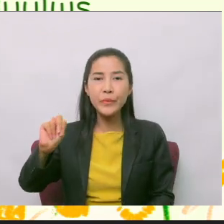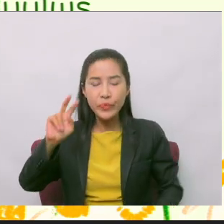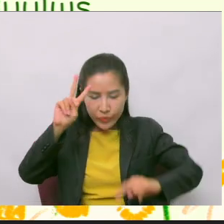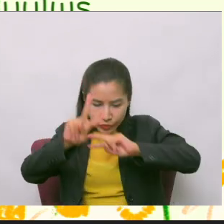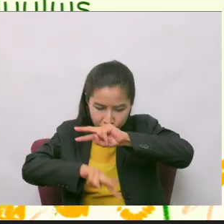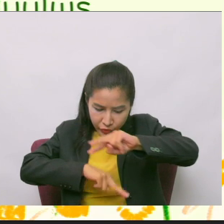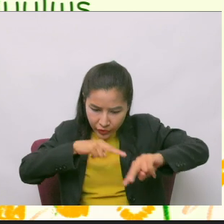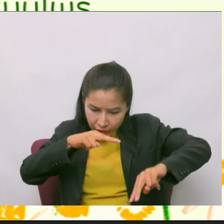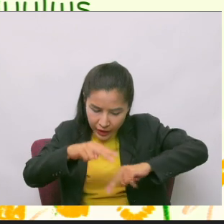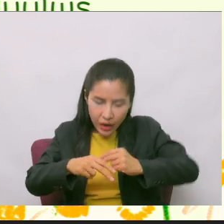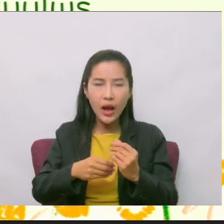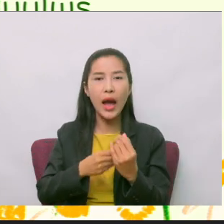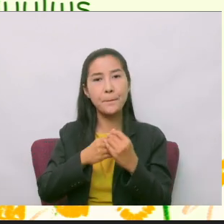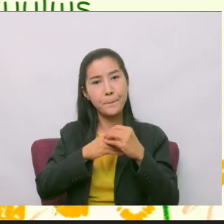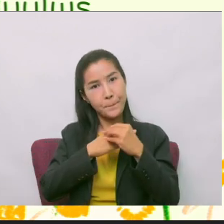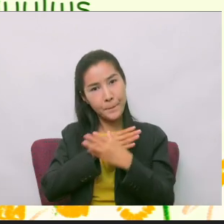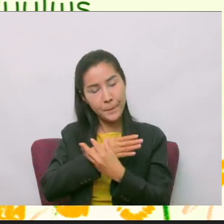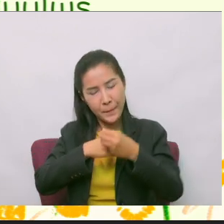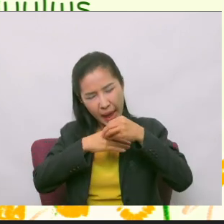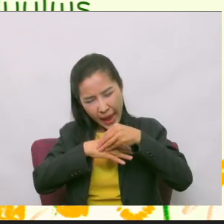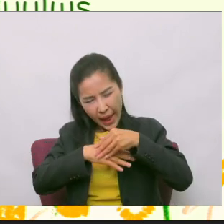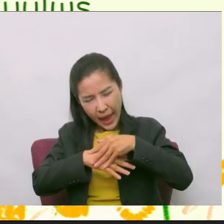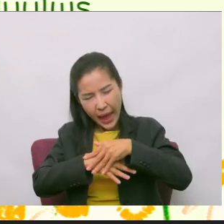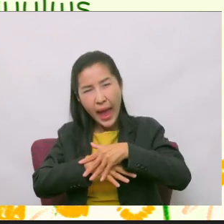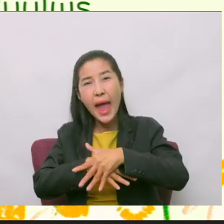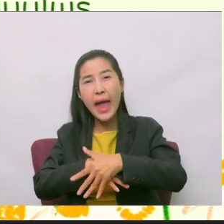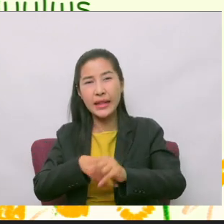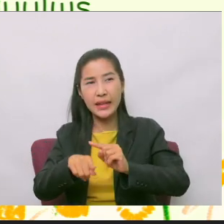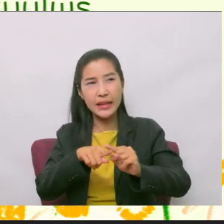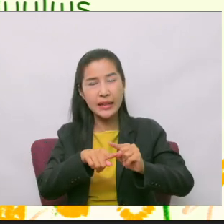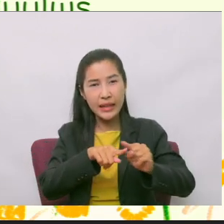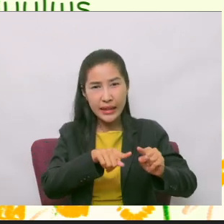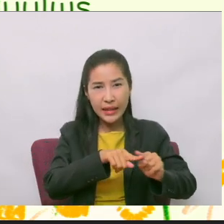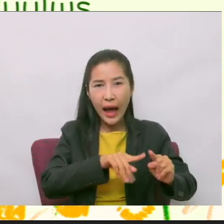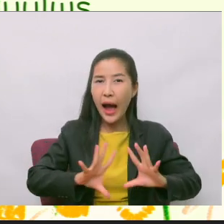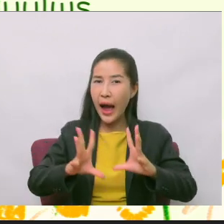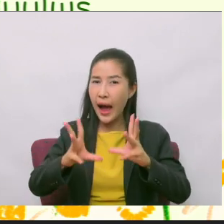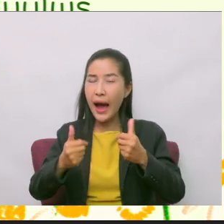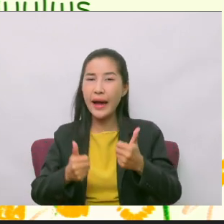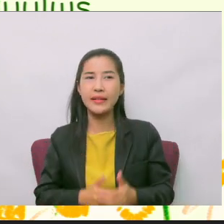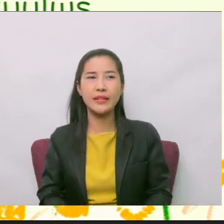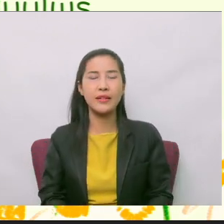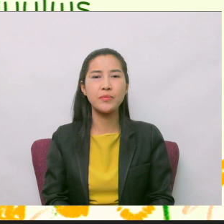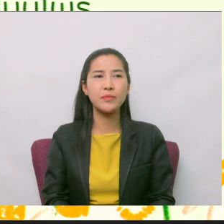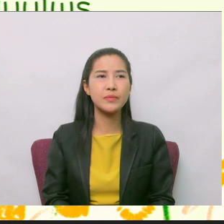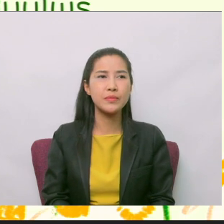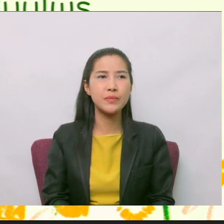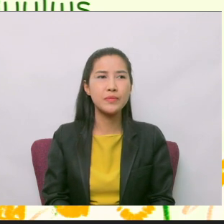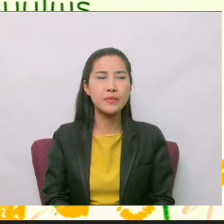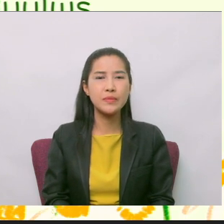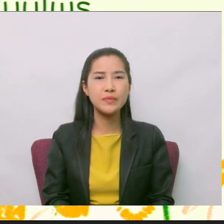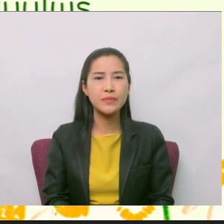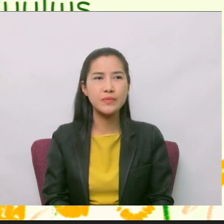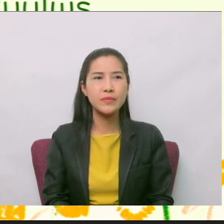ไพรที่เป็นตัวยาขมิ้นชันได้ด้วยนะคะเถาเอ็นอ่อนเมื่อสักครู่ที่พูดไปนะคะนั่นก็คือช่วยในเรื่องของลดอาการแข็งเก